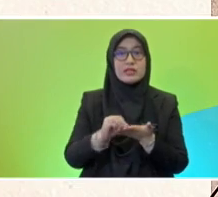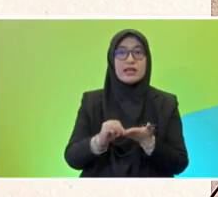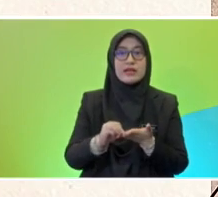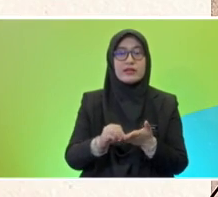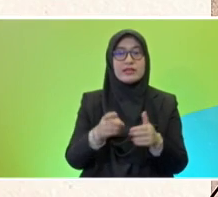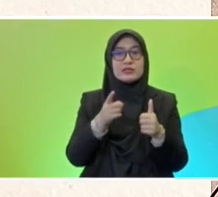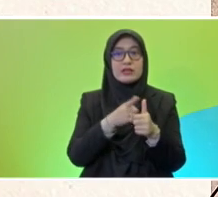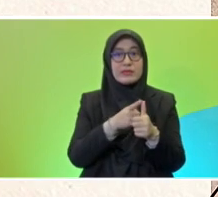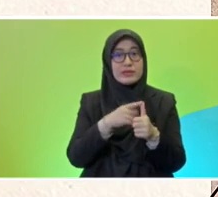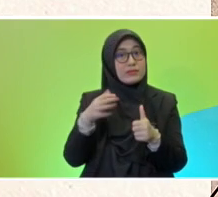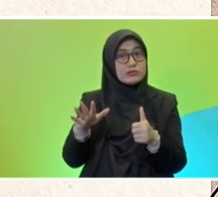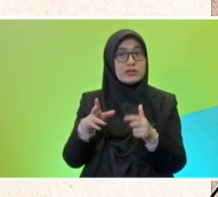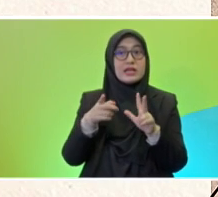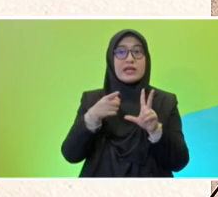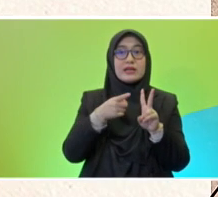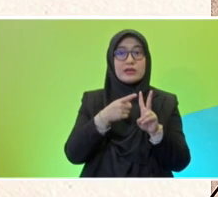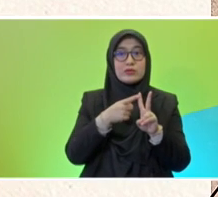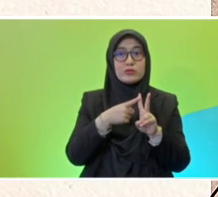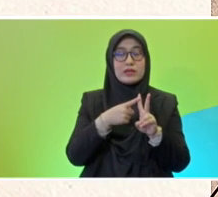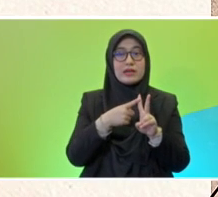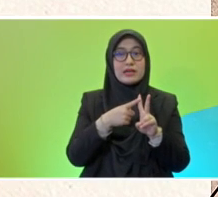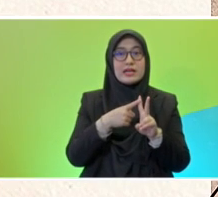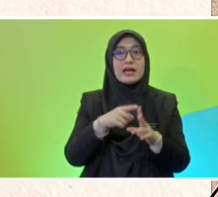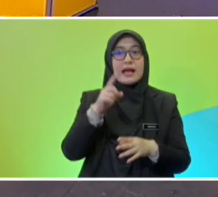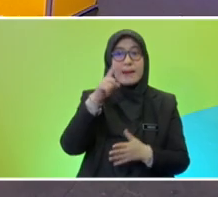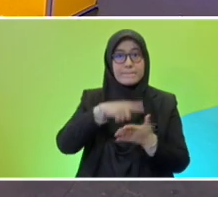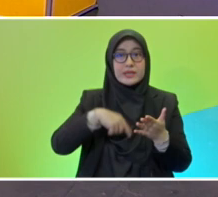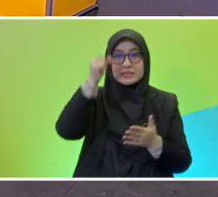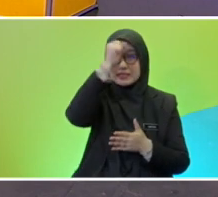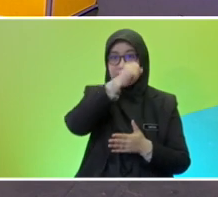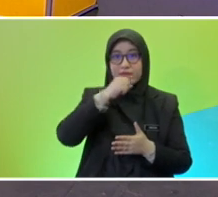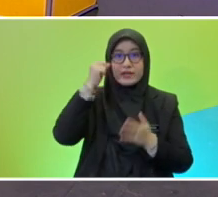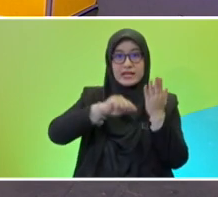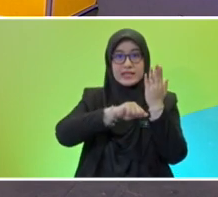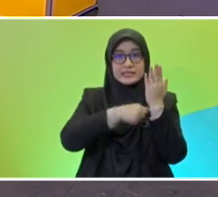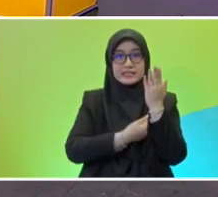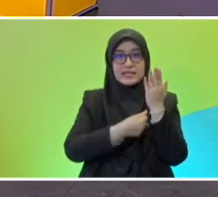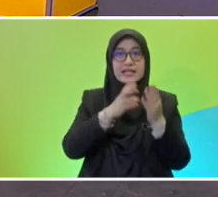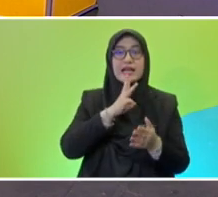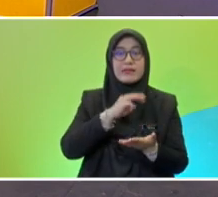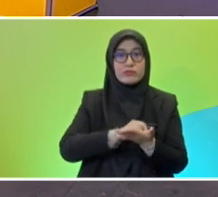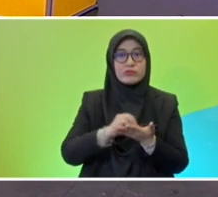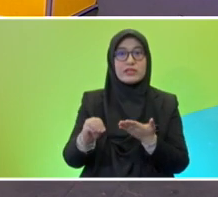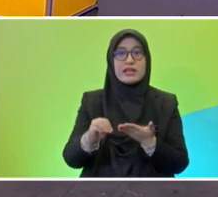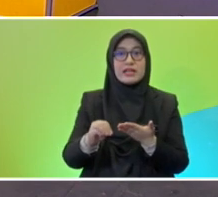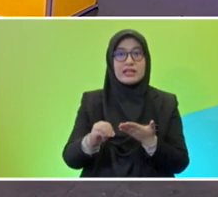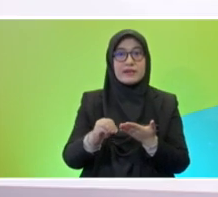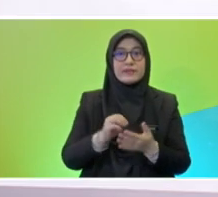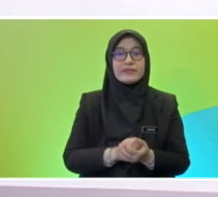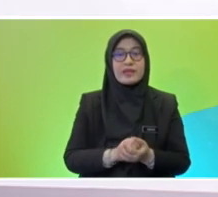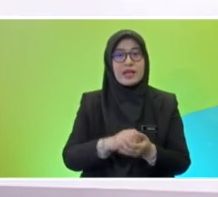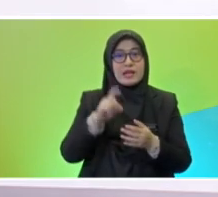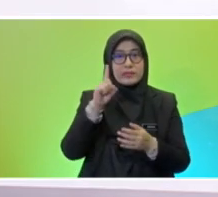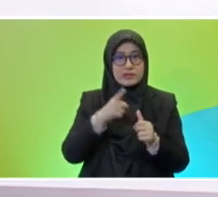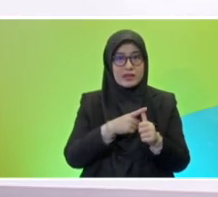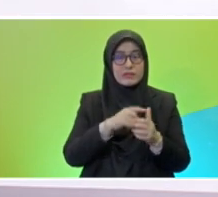sifat asal mutlak tuh Oke sumpah asal mutlak mmm sifat asal dia Suci jadi perubahan